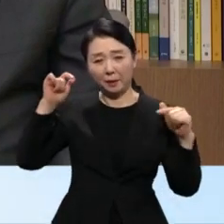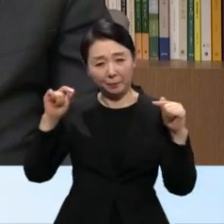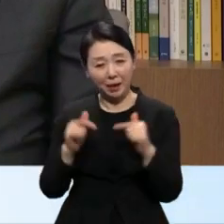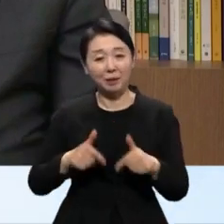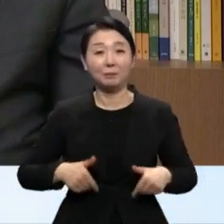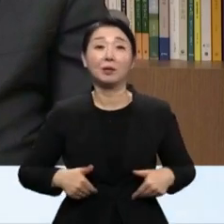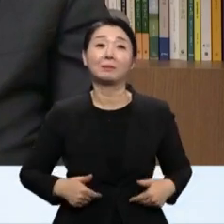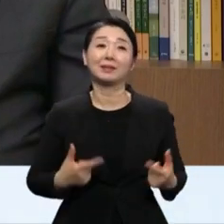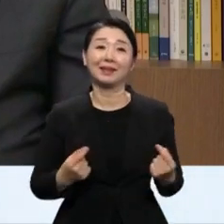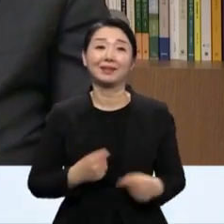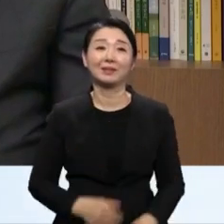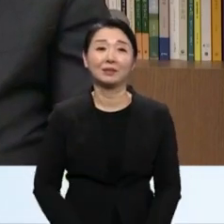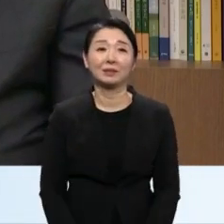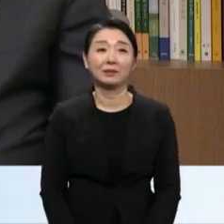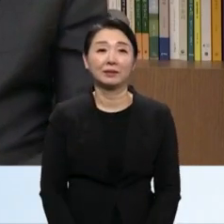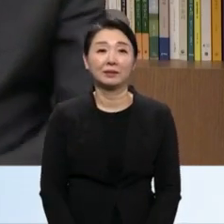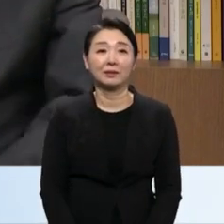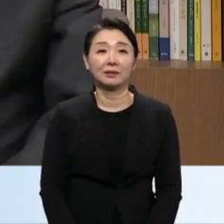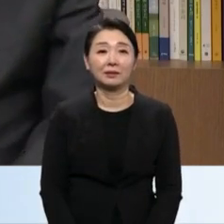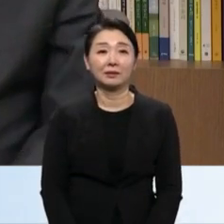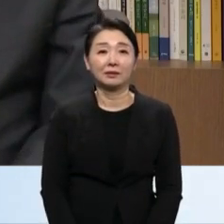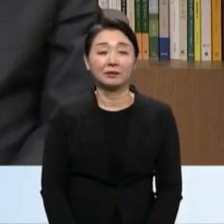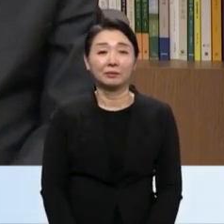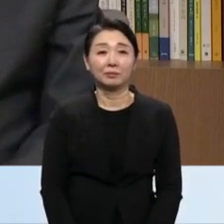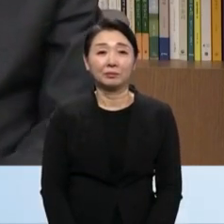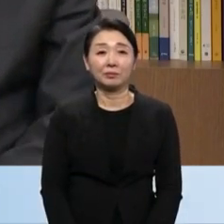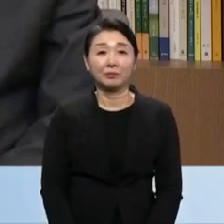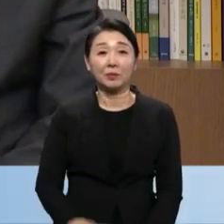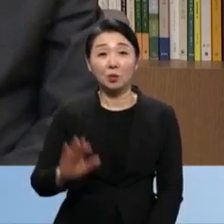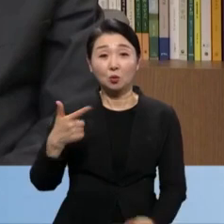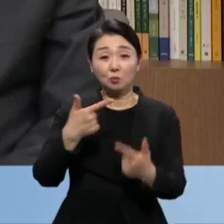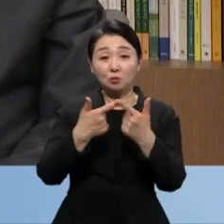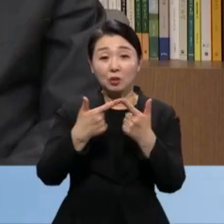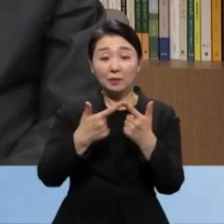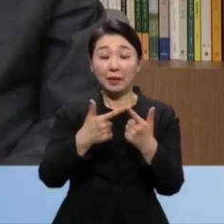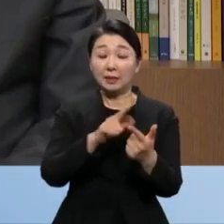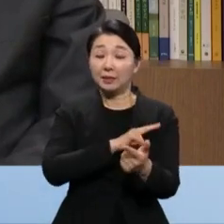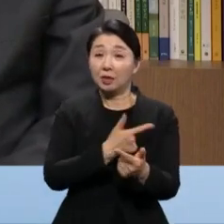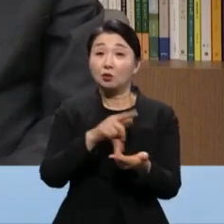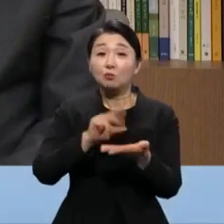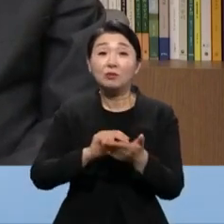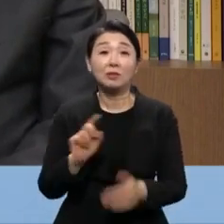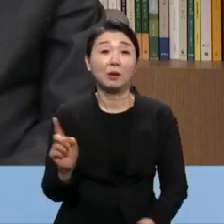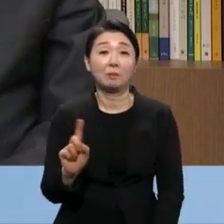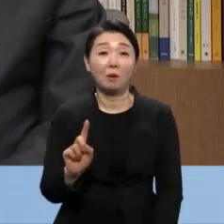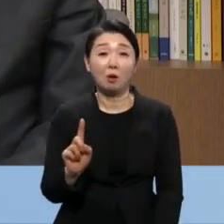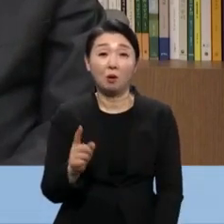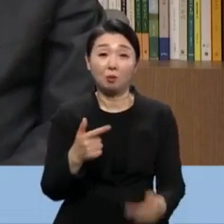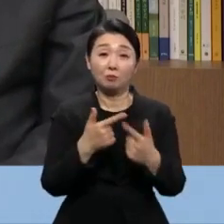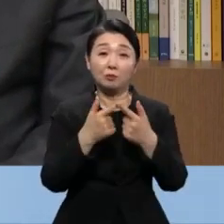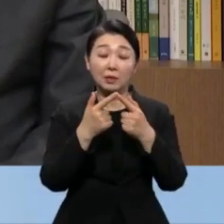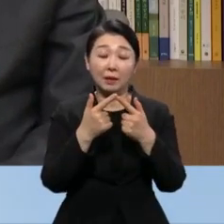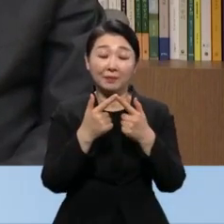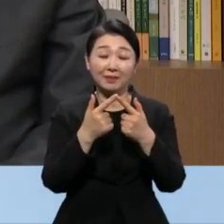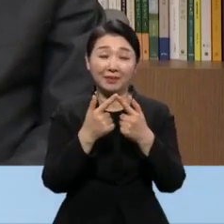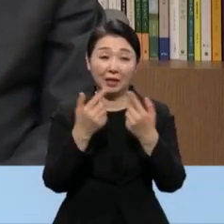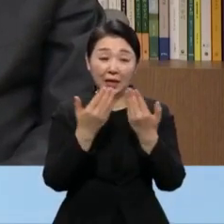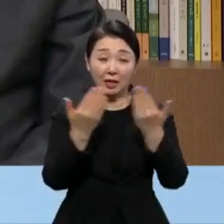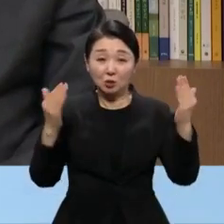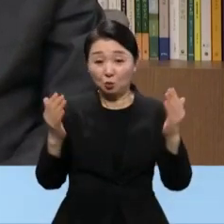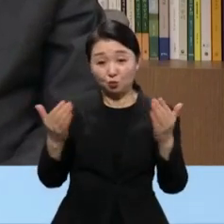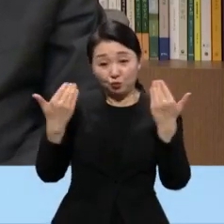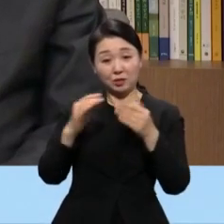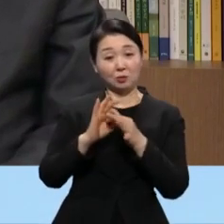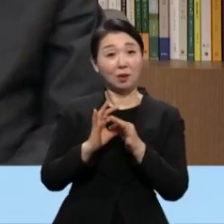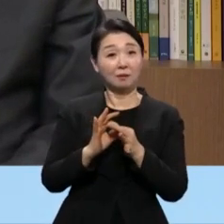것이겠네요. 알겠습니다. 최근 이제 부산에서 가장 큰 이슈라고 하면 역시 이제 부산 엑스포